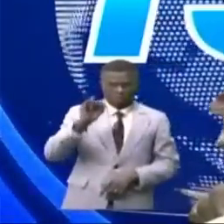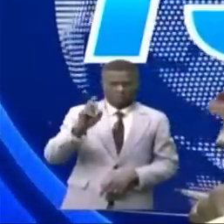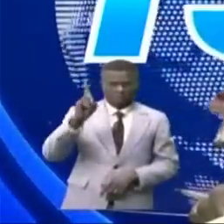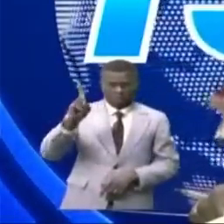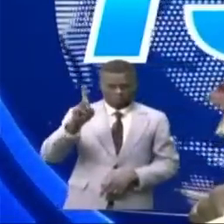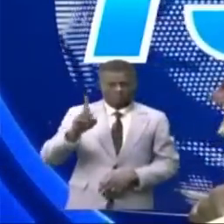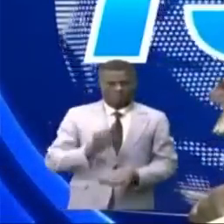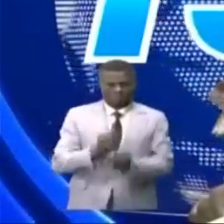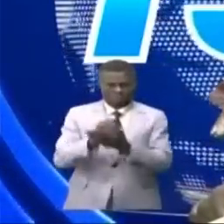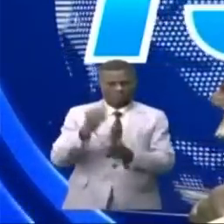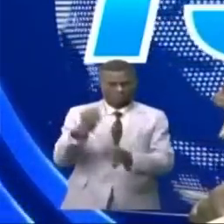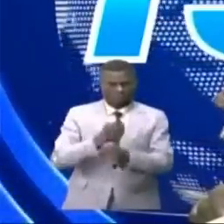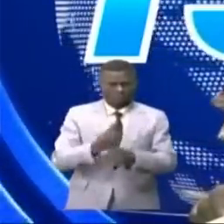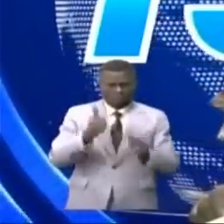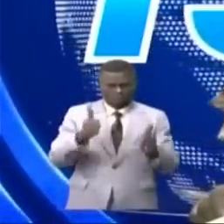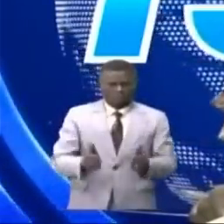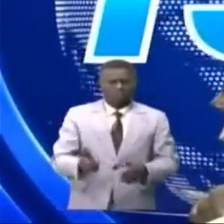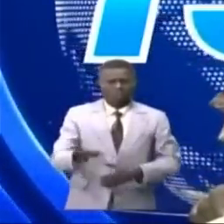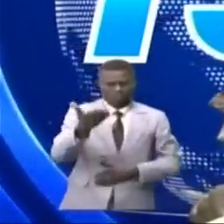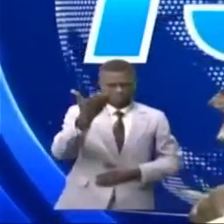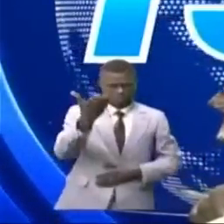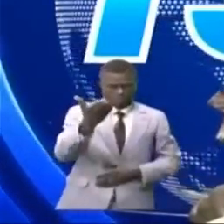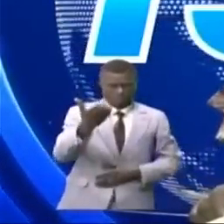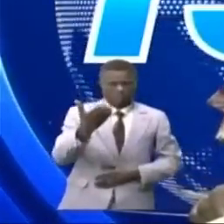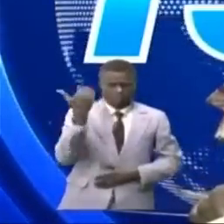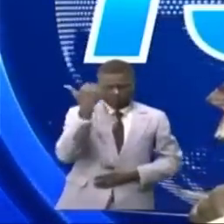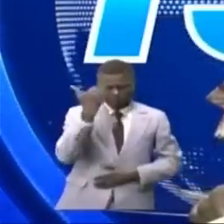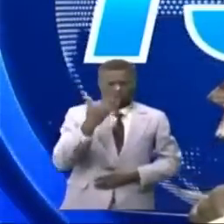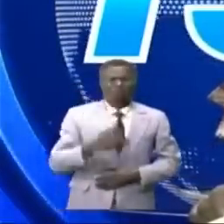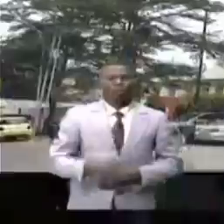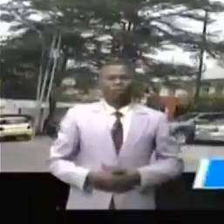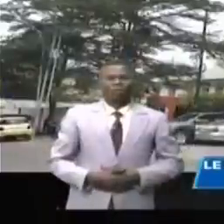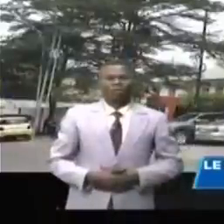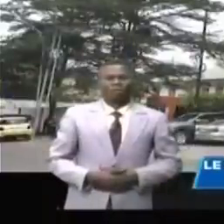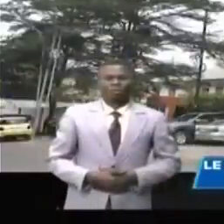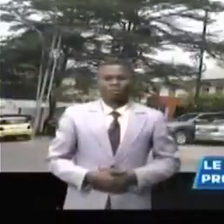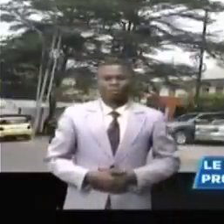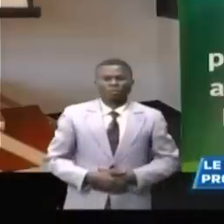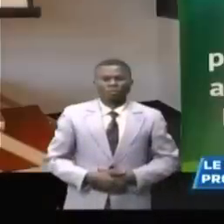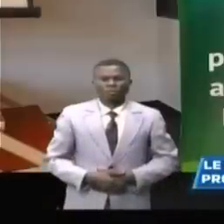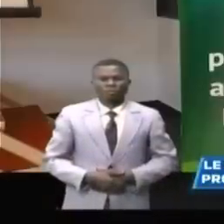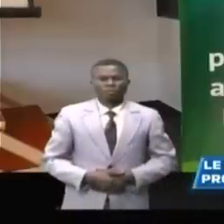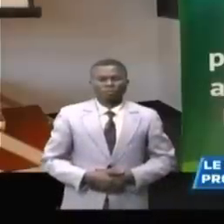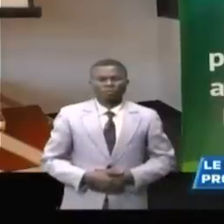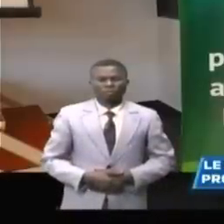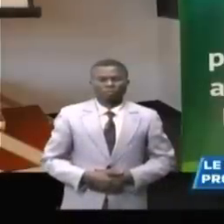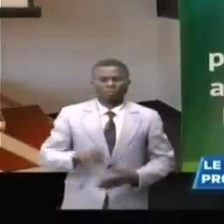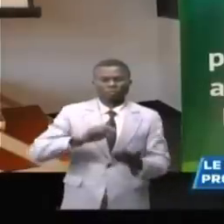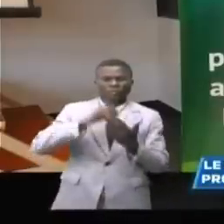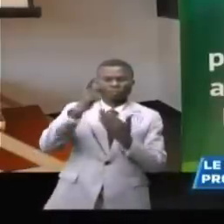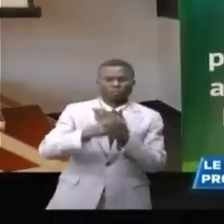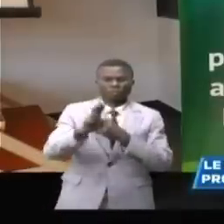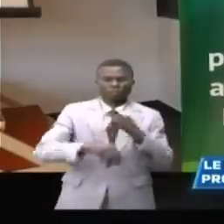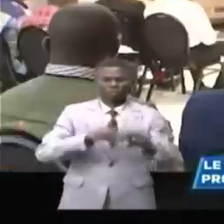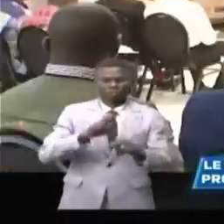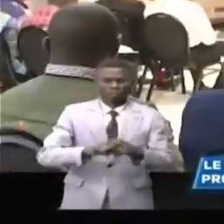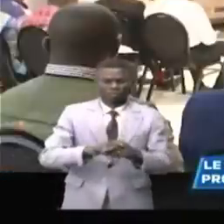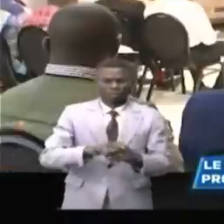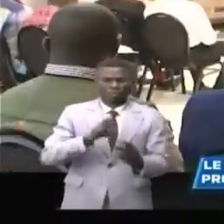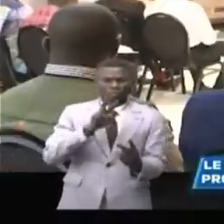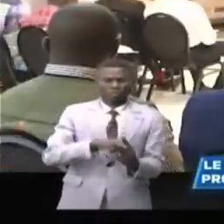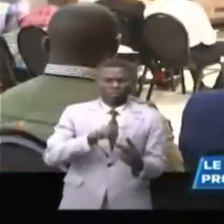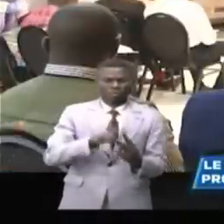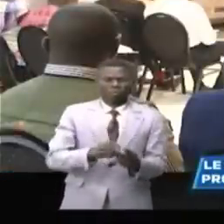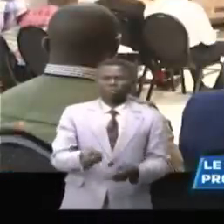conditions de travail. Emmanuela Commissaire et Guy Matundu au reportage. Le programme national d'approvisionnement